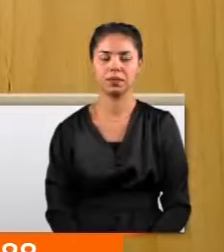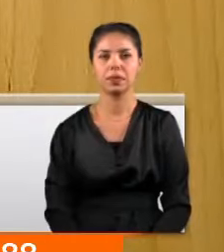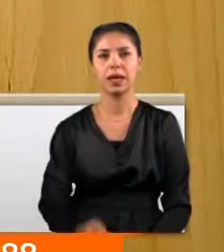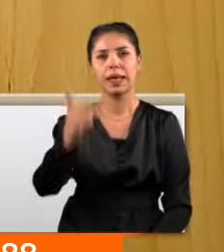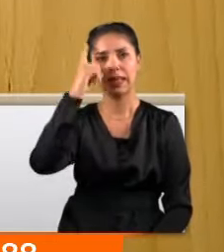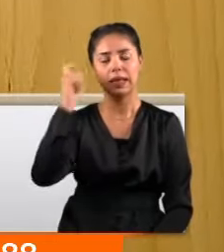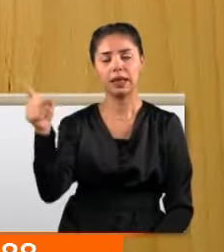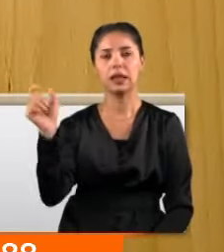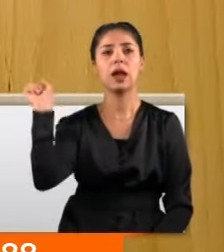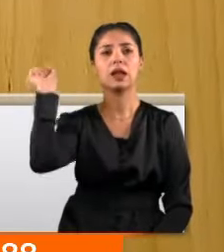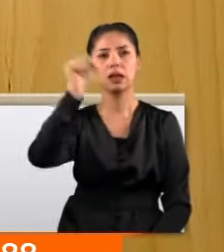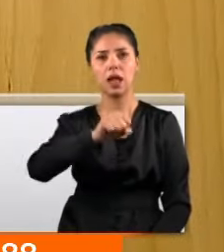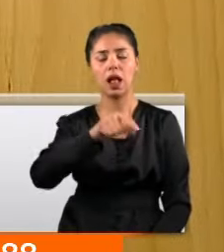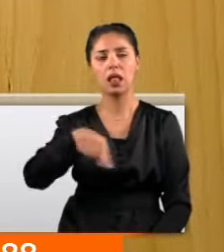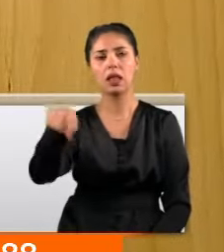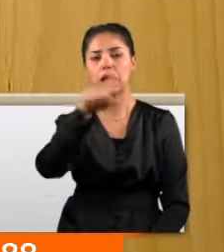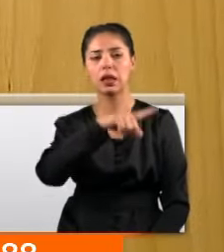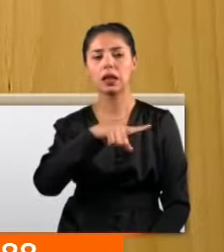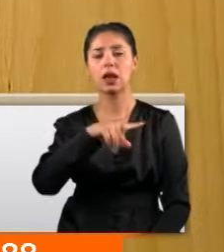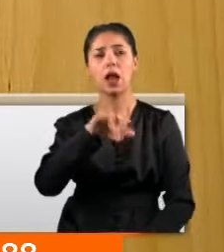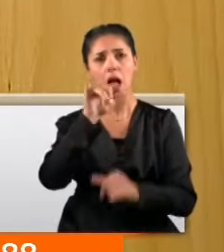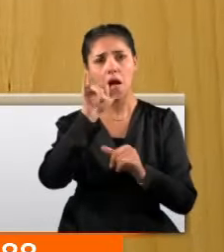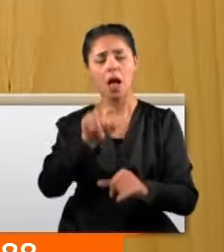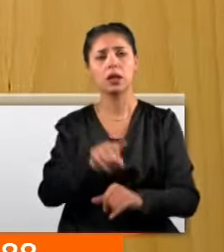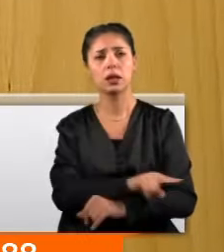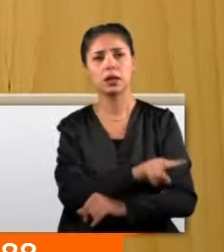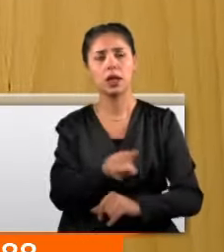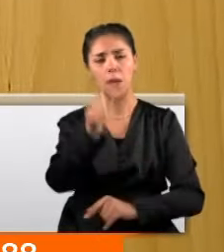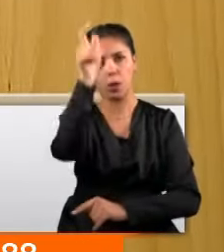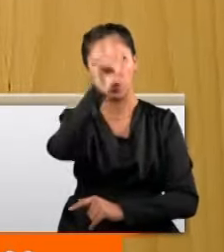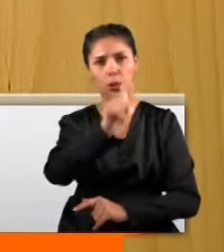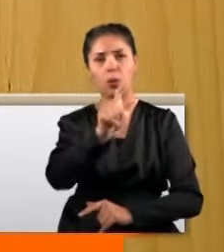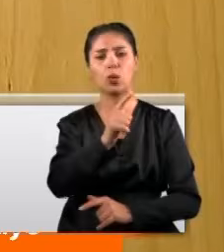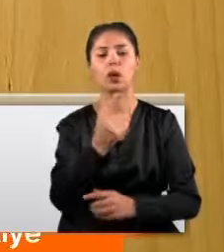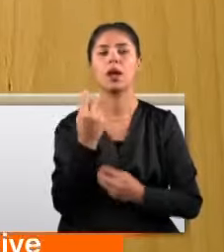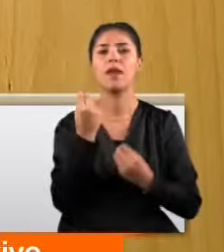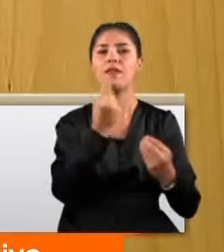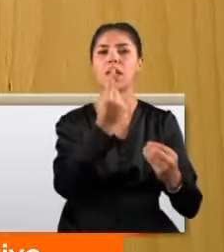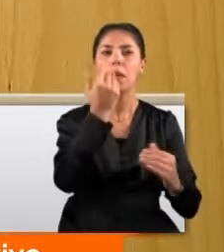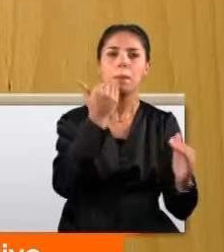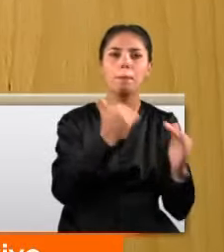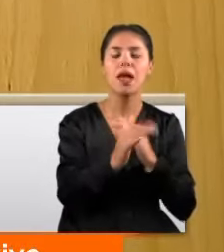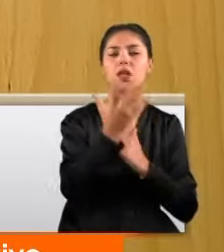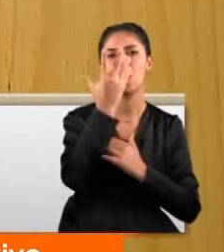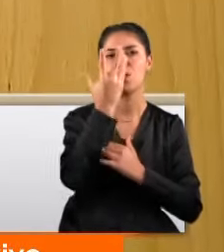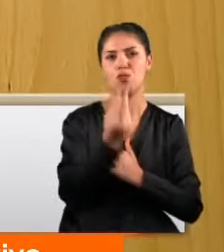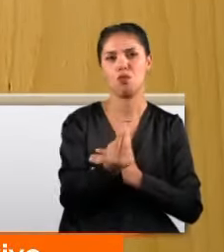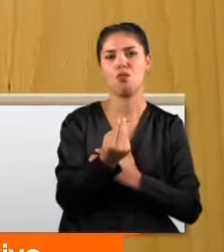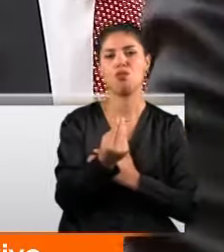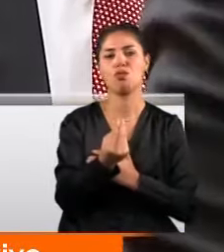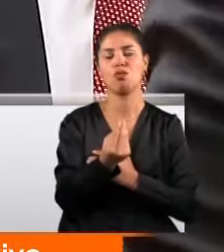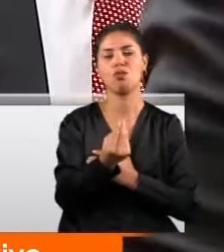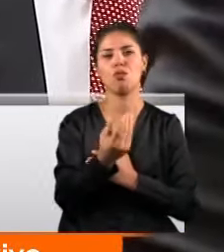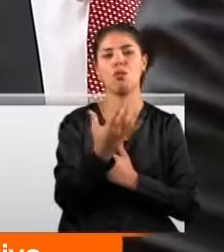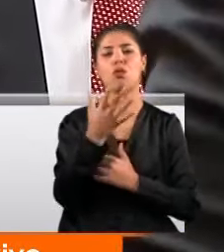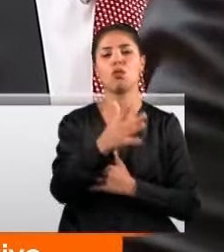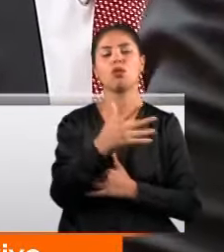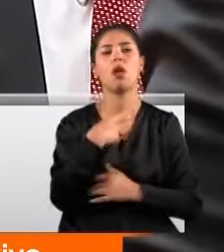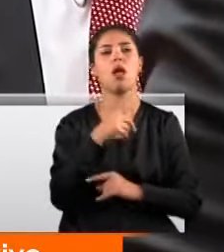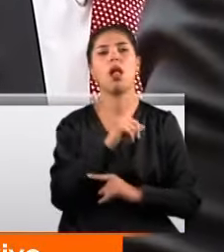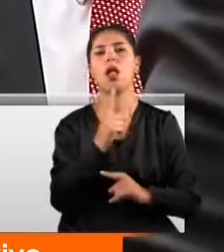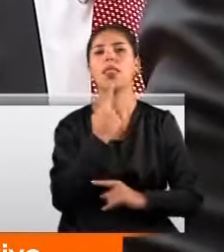İsrail'in sabotaj ve saldırılarının aynı zamanda Türkiye'ye verilmiş bir mesaj olduğunu inkar etmek bize